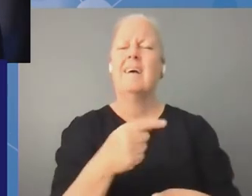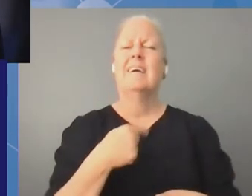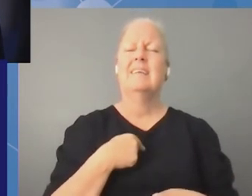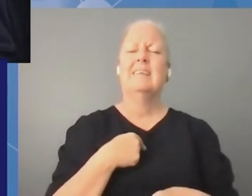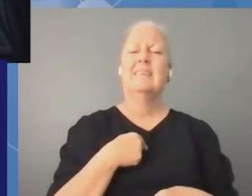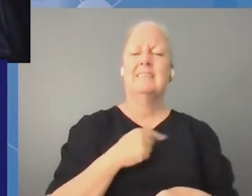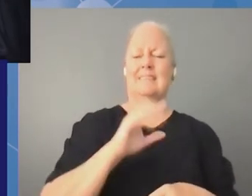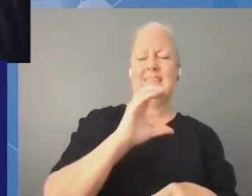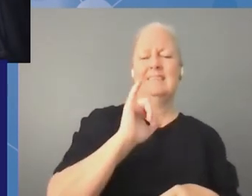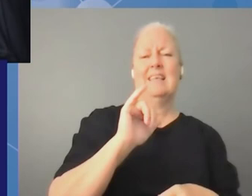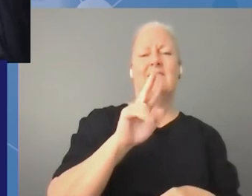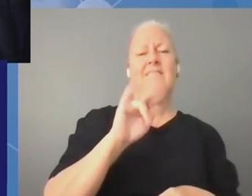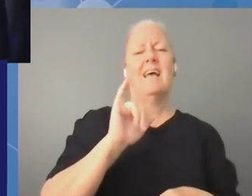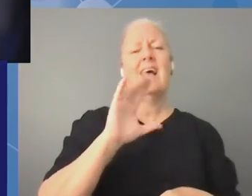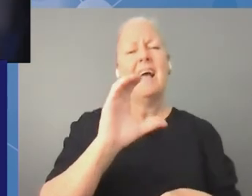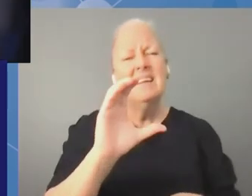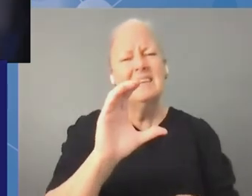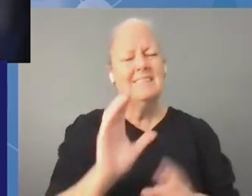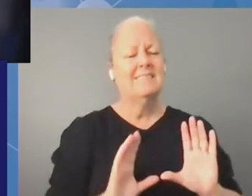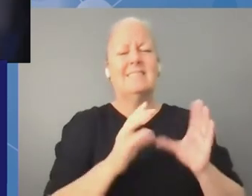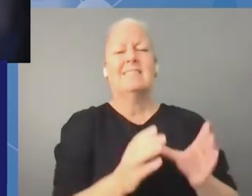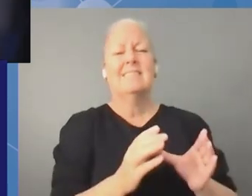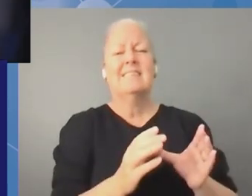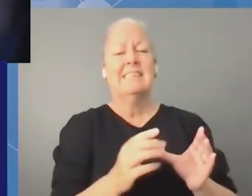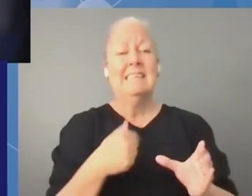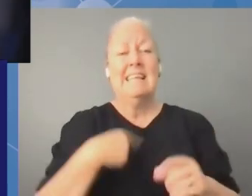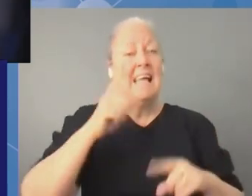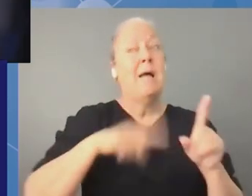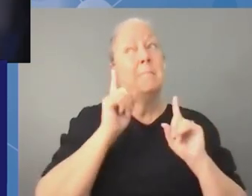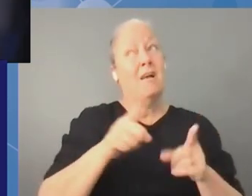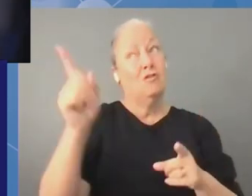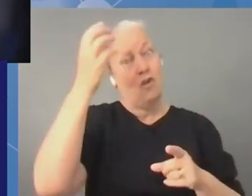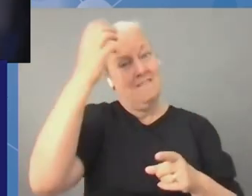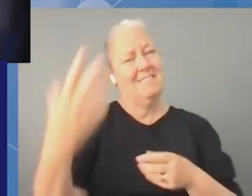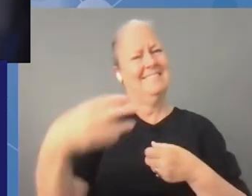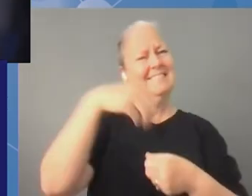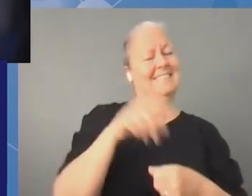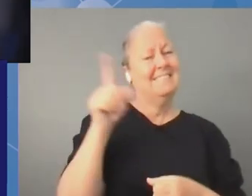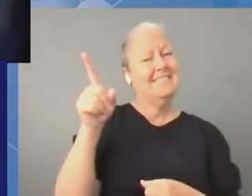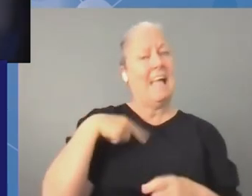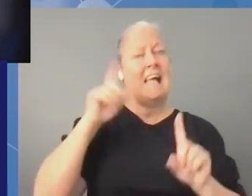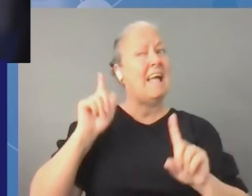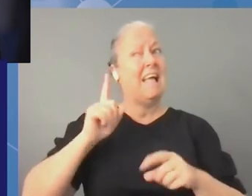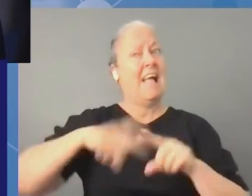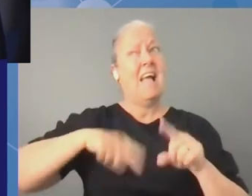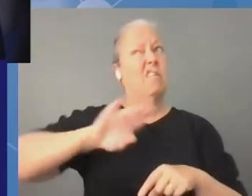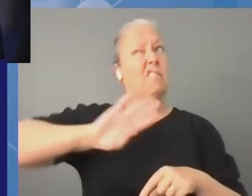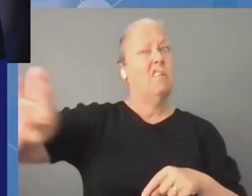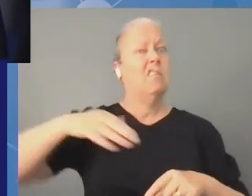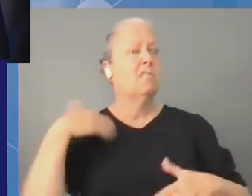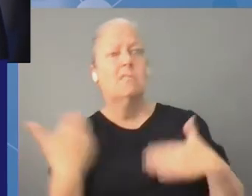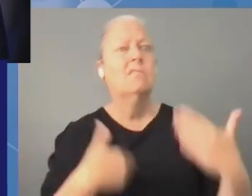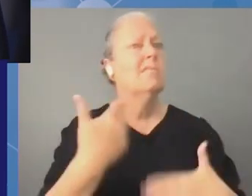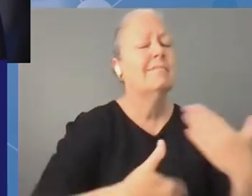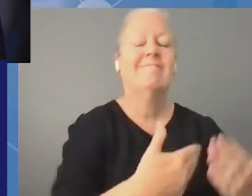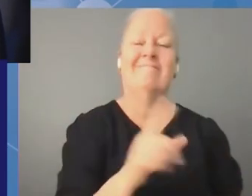会的吧，离不开政府的一种参与的吧。我们在这里的一些设定的建议、一